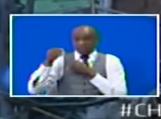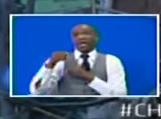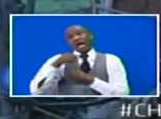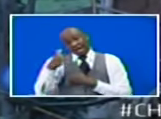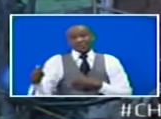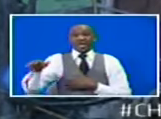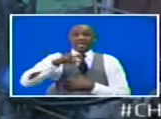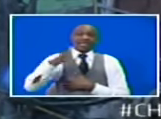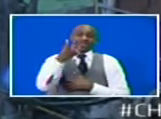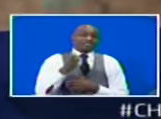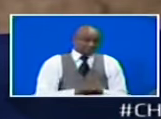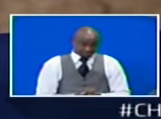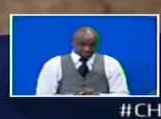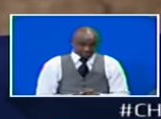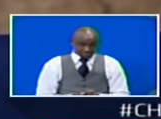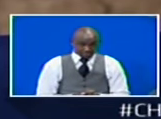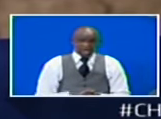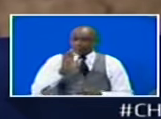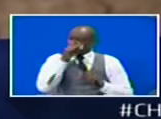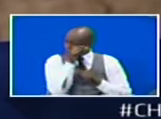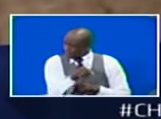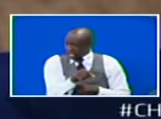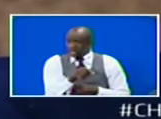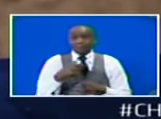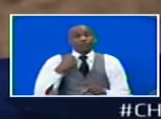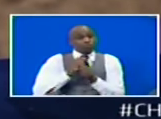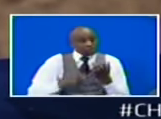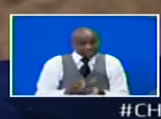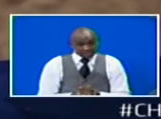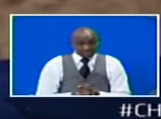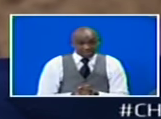in this part of the county. Ikawa shida sana kwa ndoa. Na